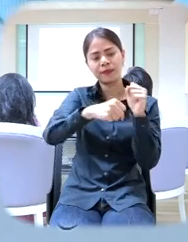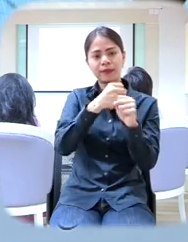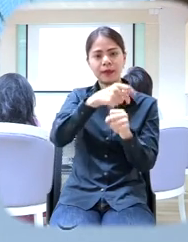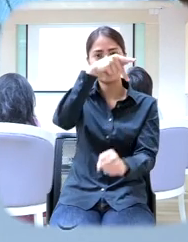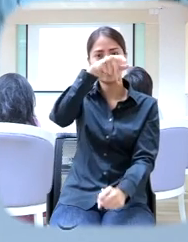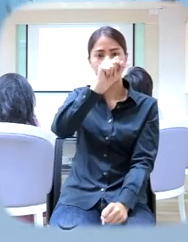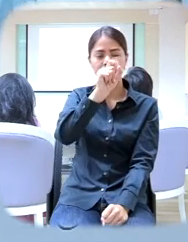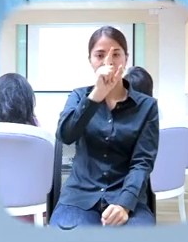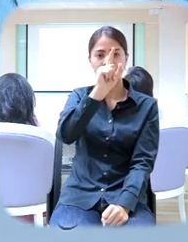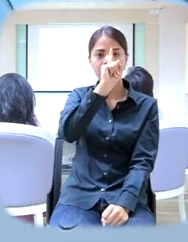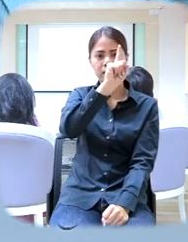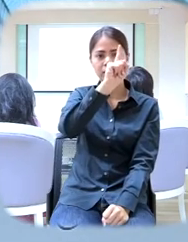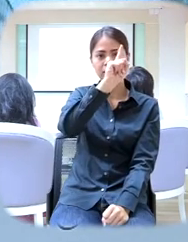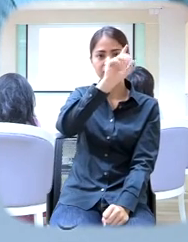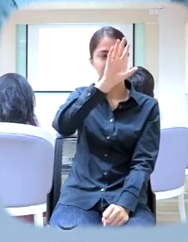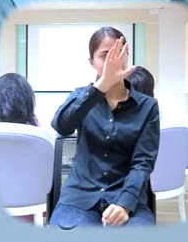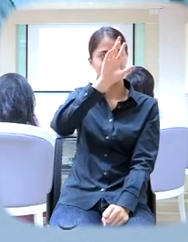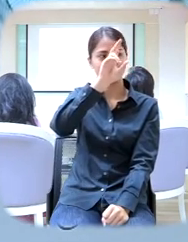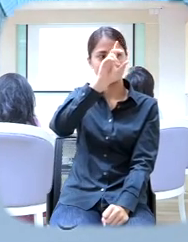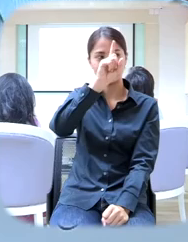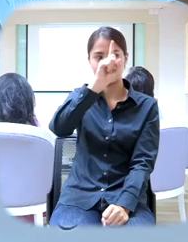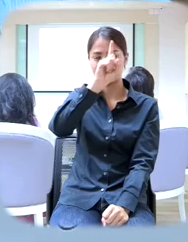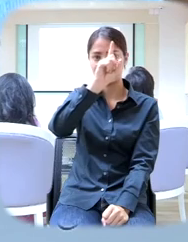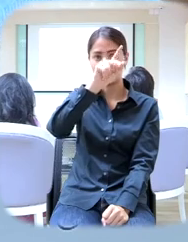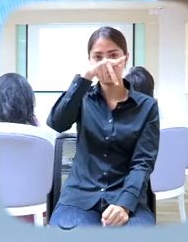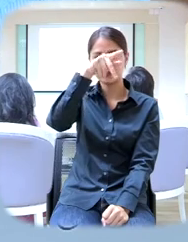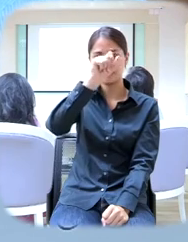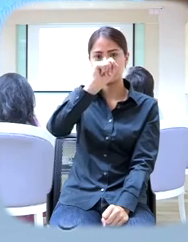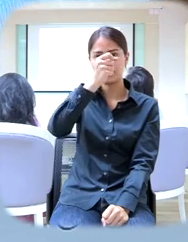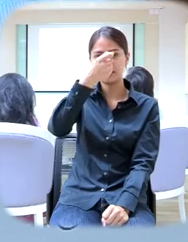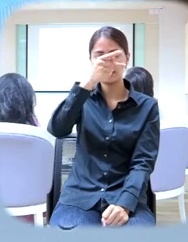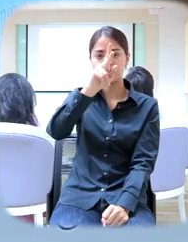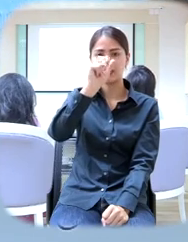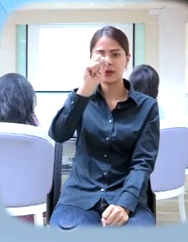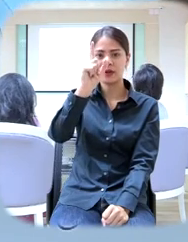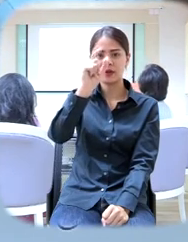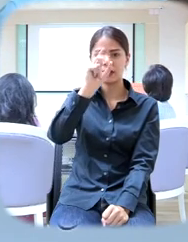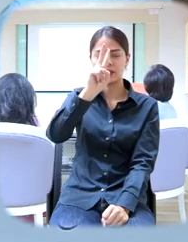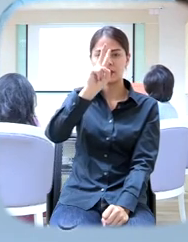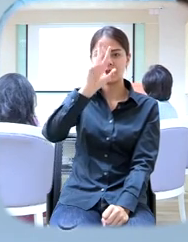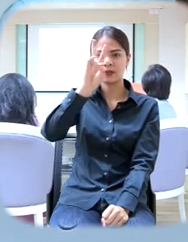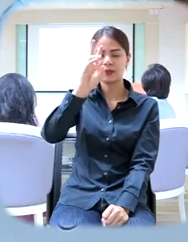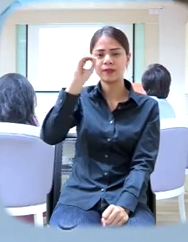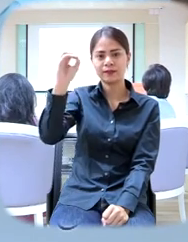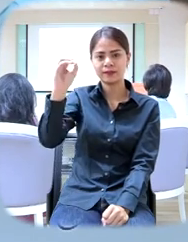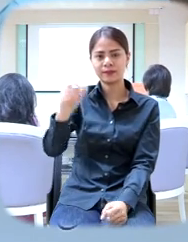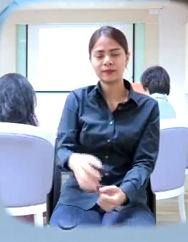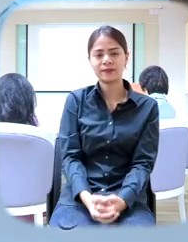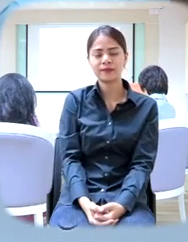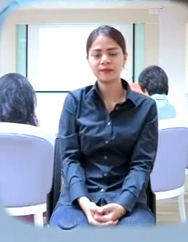าณครับ Another examples there are many cases where we have knowledge of